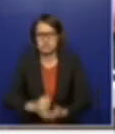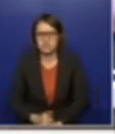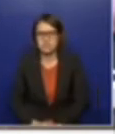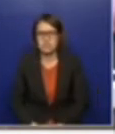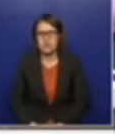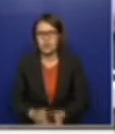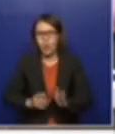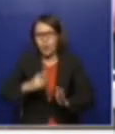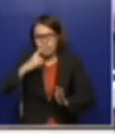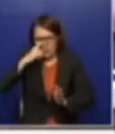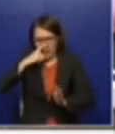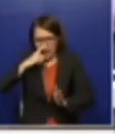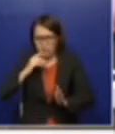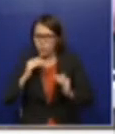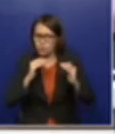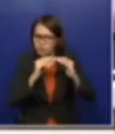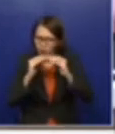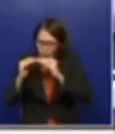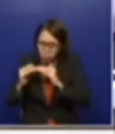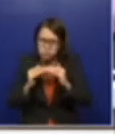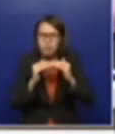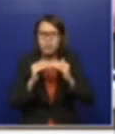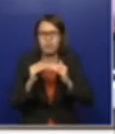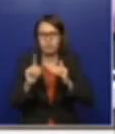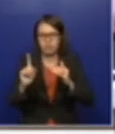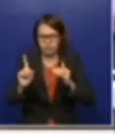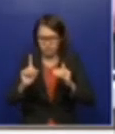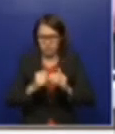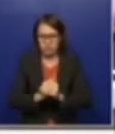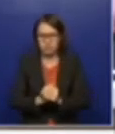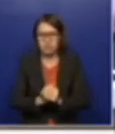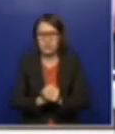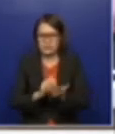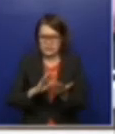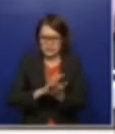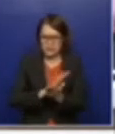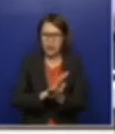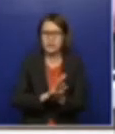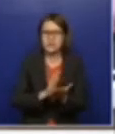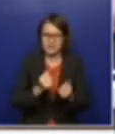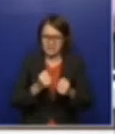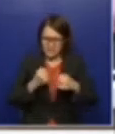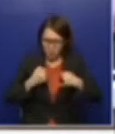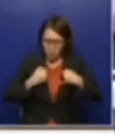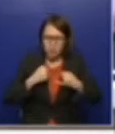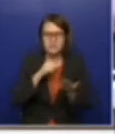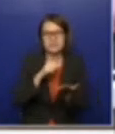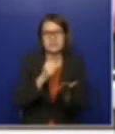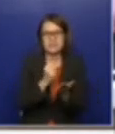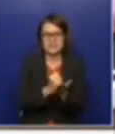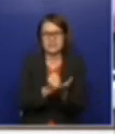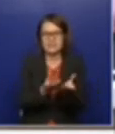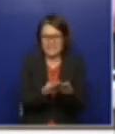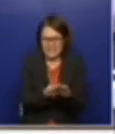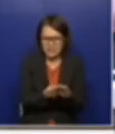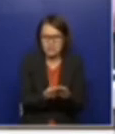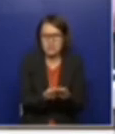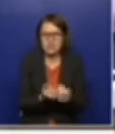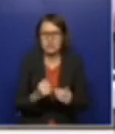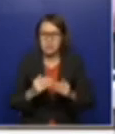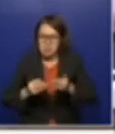นต้องมีความเสมอภาคในการที่จะถือครองที่ดินเป็นที่อยู่อาศัยเป็นที่ทำกิน